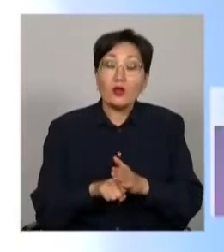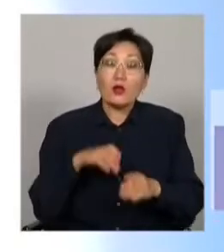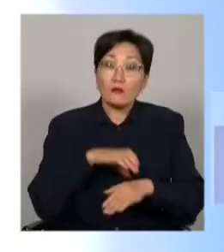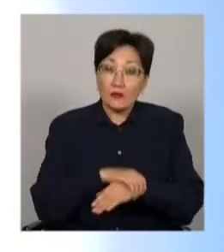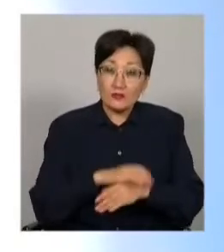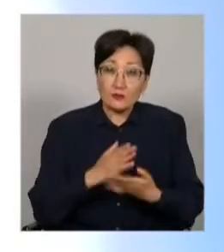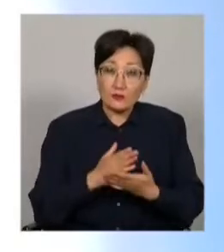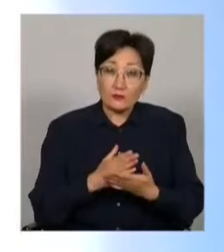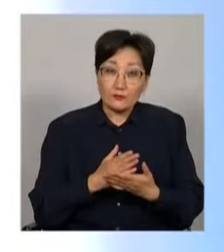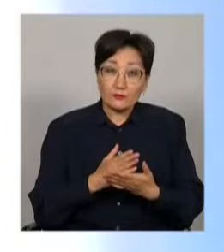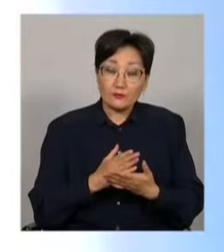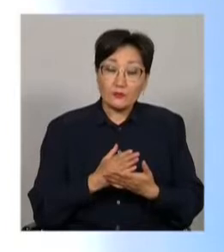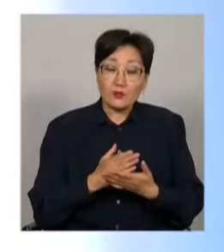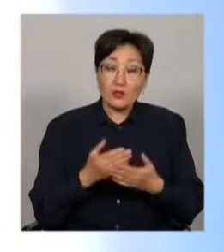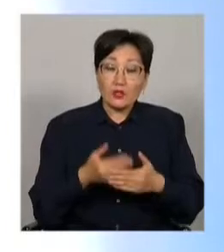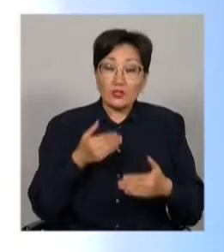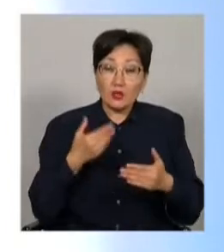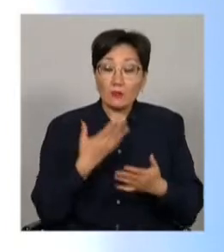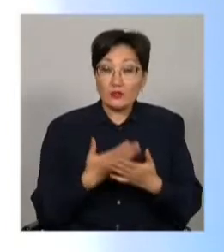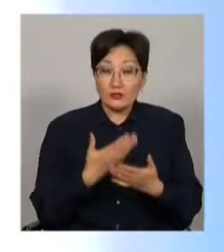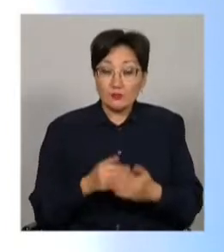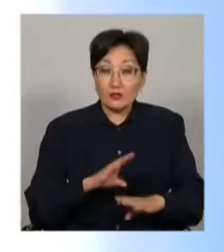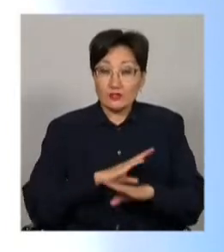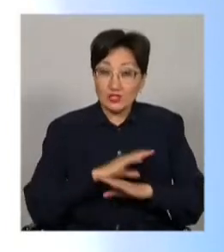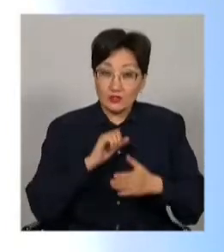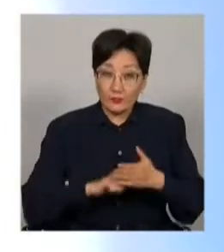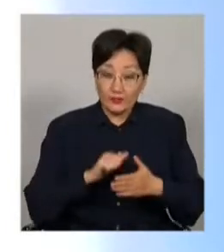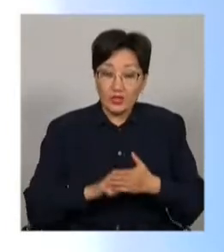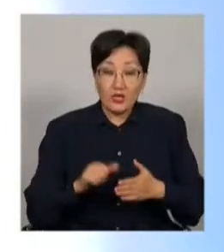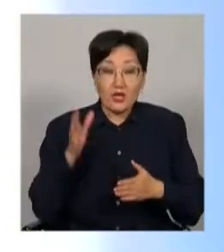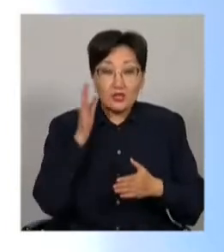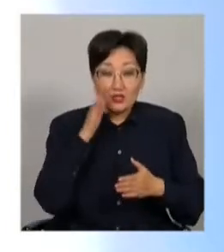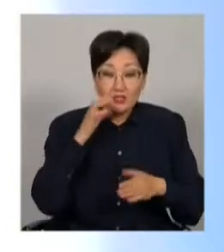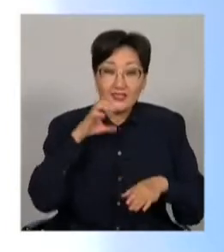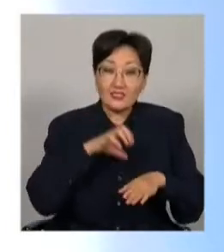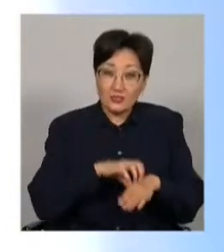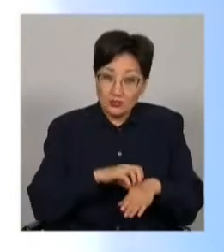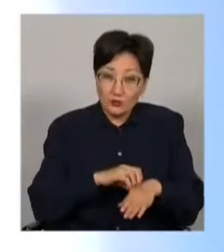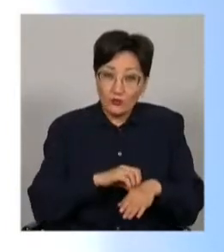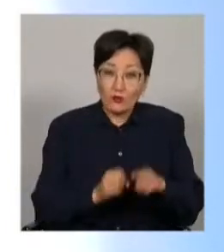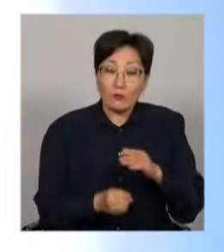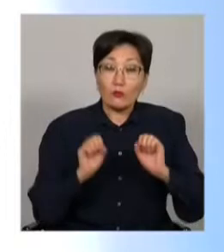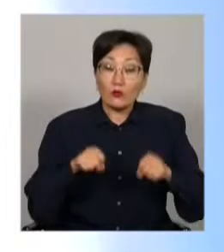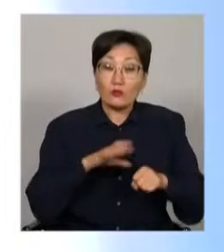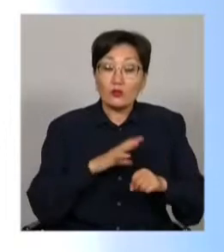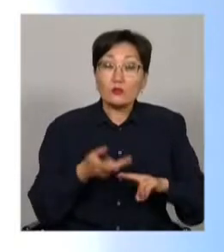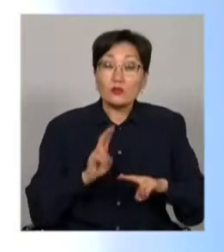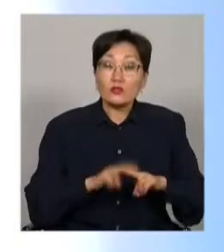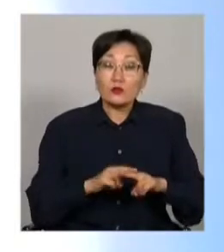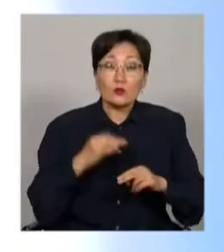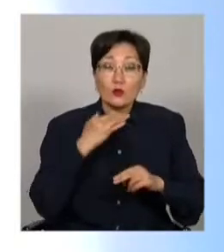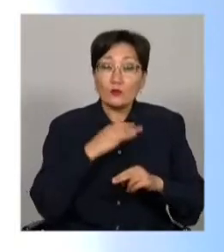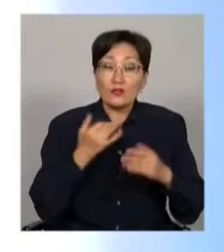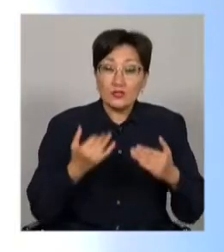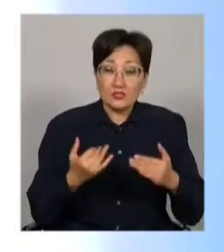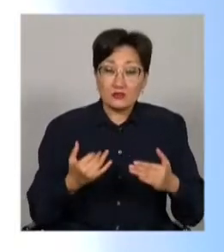қылмыстық істер келді. Алдын ала болжам бойынша өлімнің себебі жануардың түсеуінен болуы мүмкін деп болжап отырмыз. Бұған енді көптеген